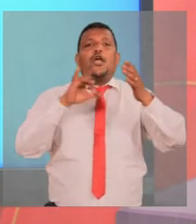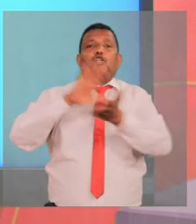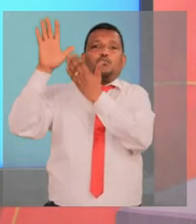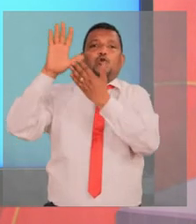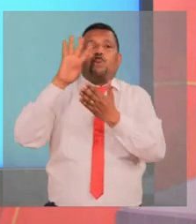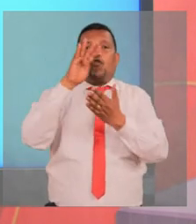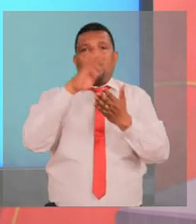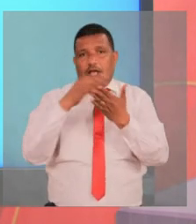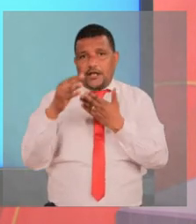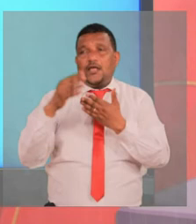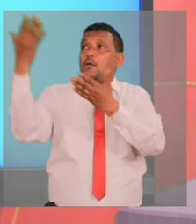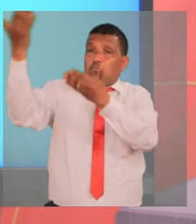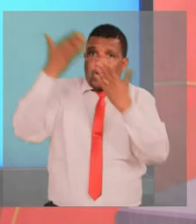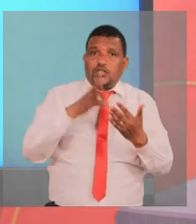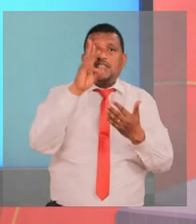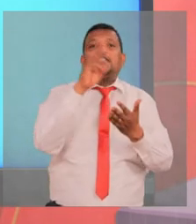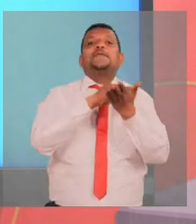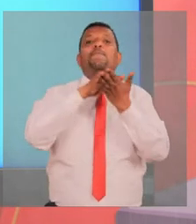नंबर